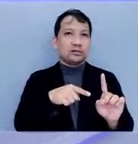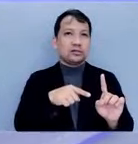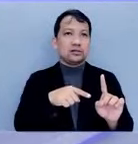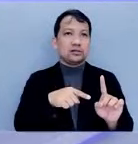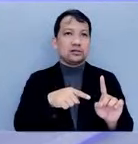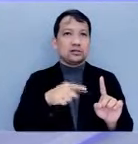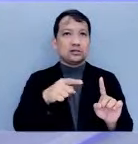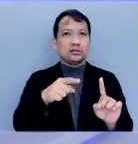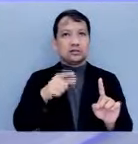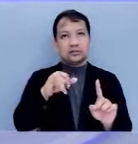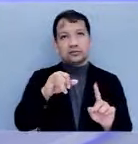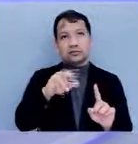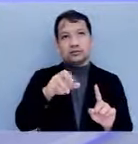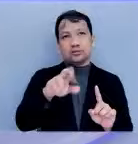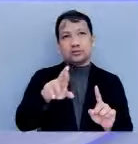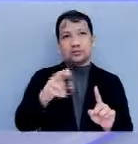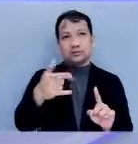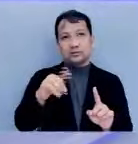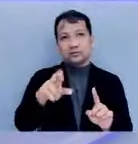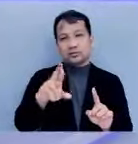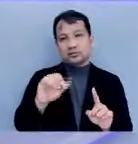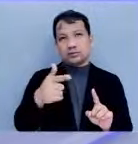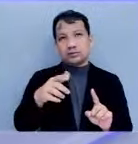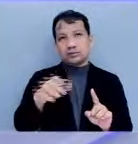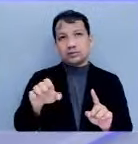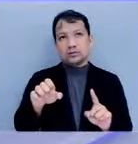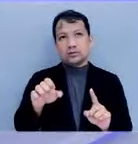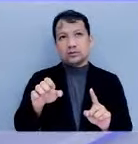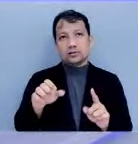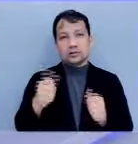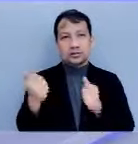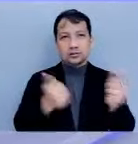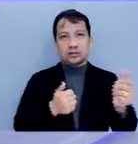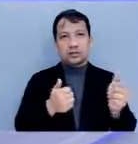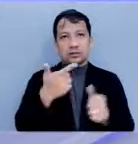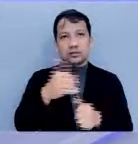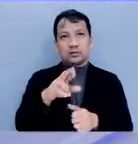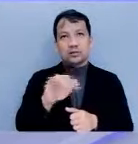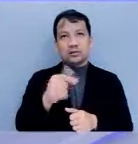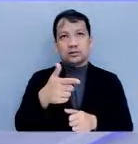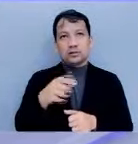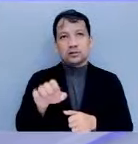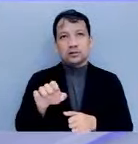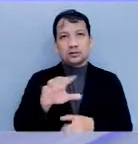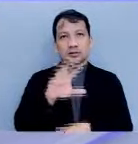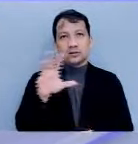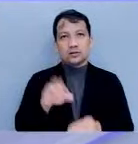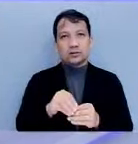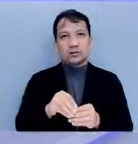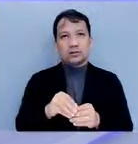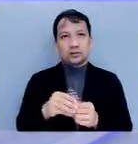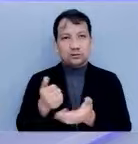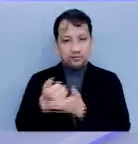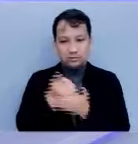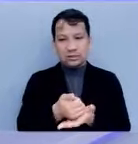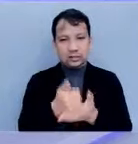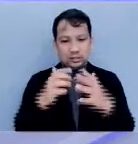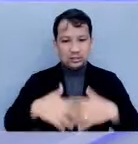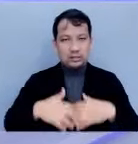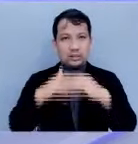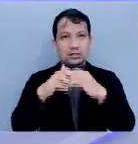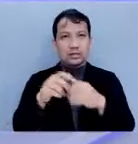George. Ayon po sa pamunuan ng zoo, isinunod na ang pangalan ng leon na ito sa isa sa mga tumulong na maitayo ang